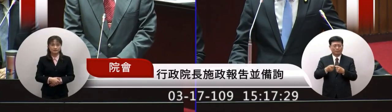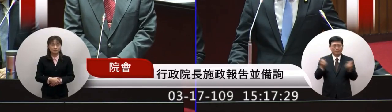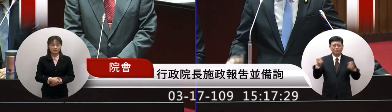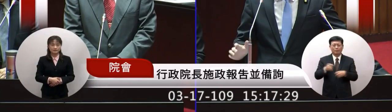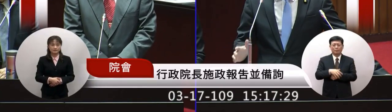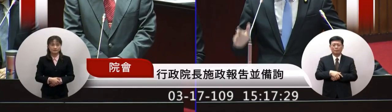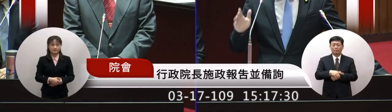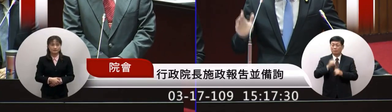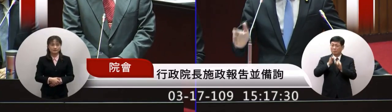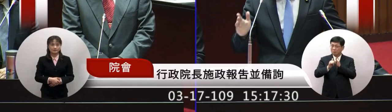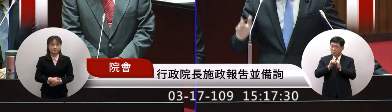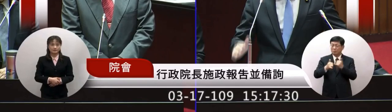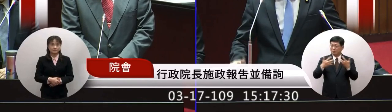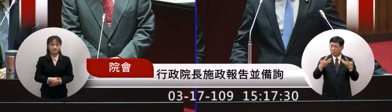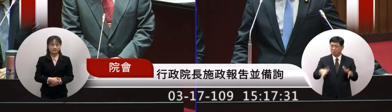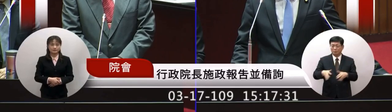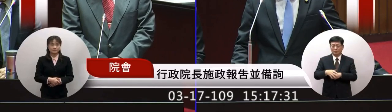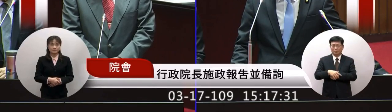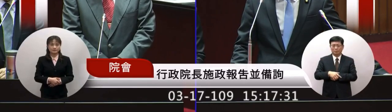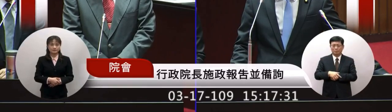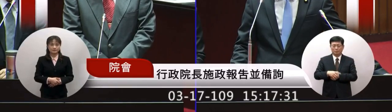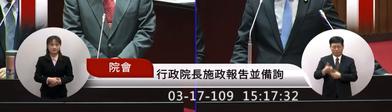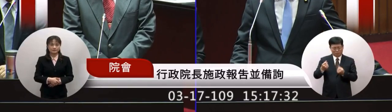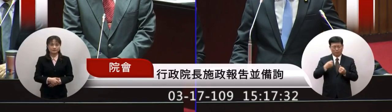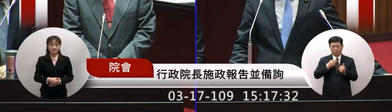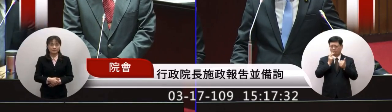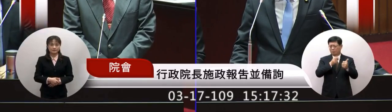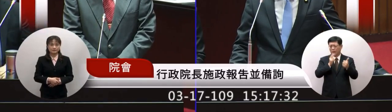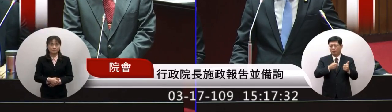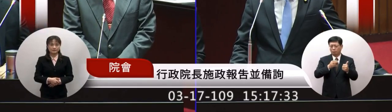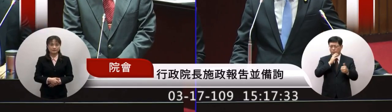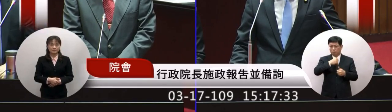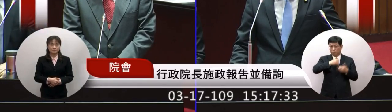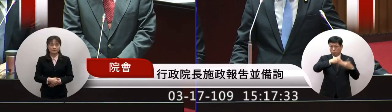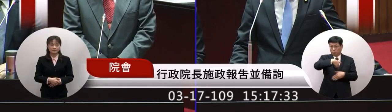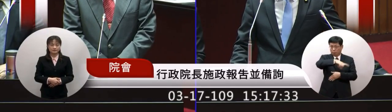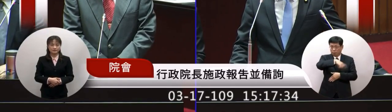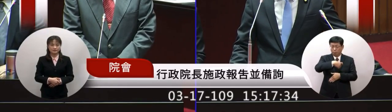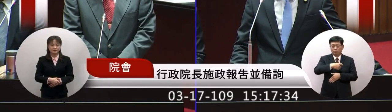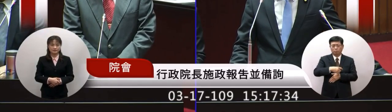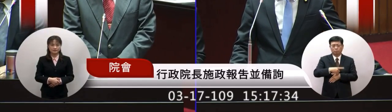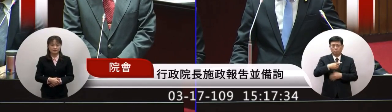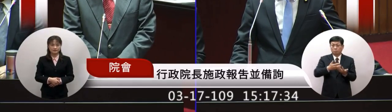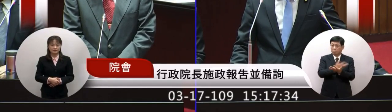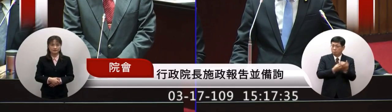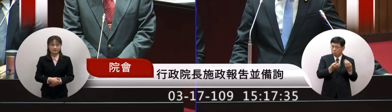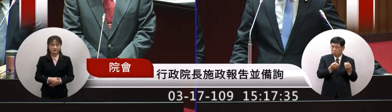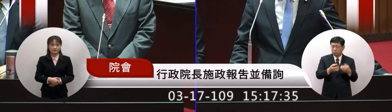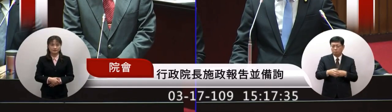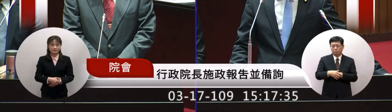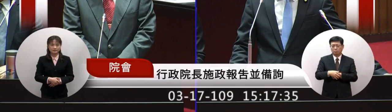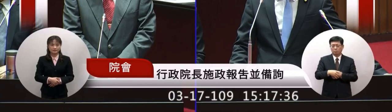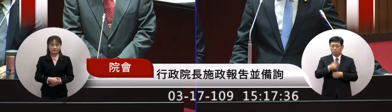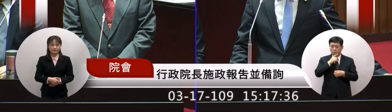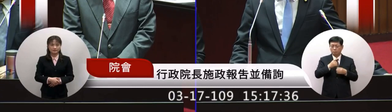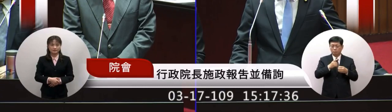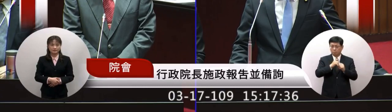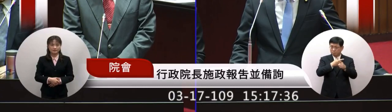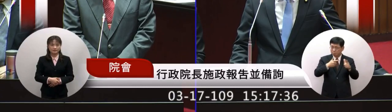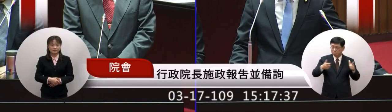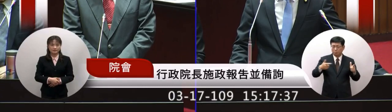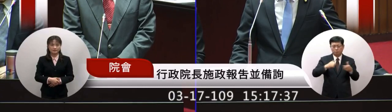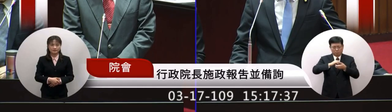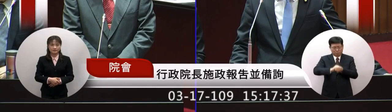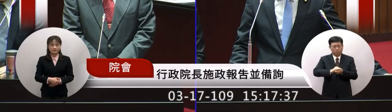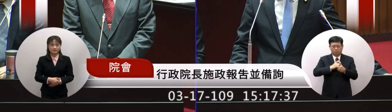面，社会上有多少人在要求两岸之间进行的协商、进行的谈判